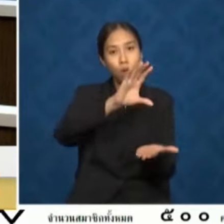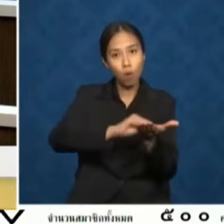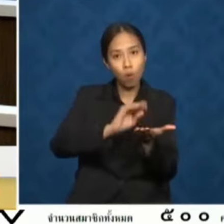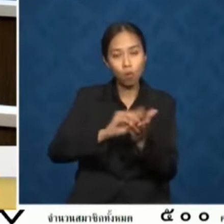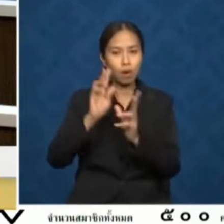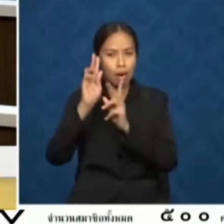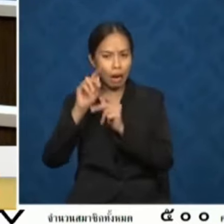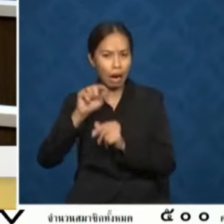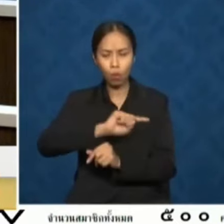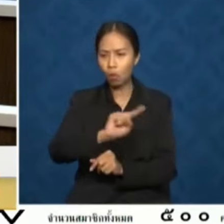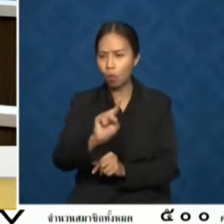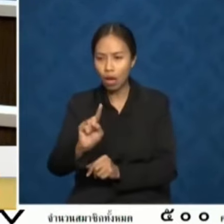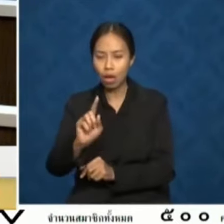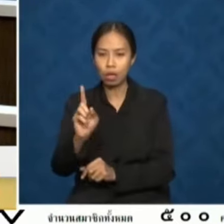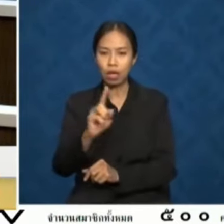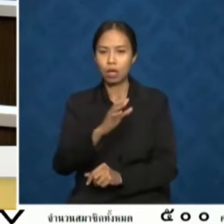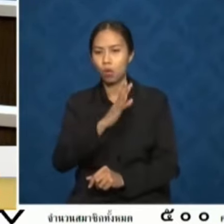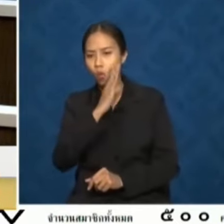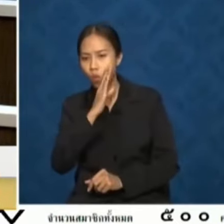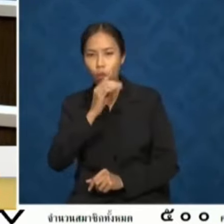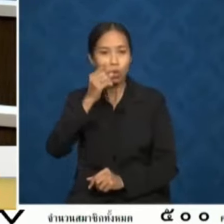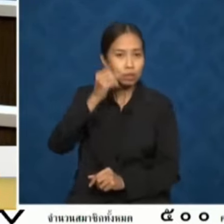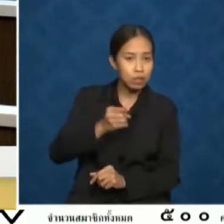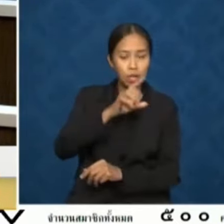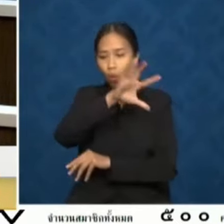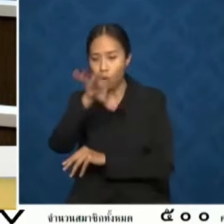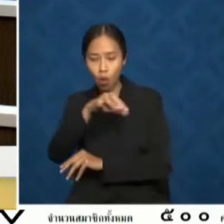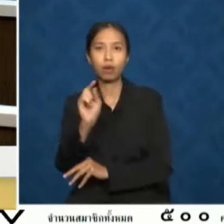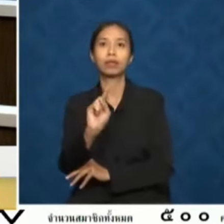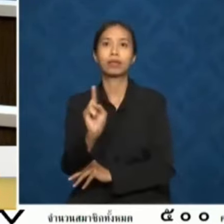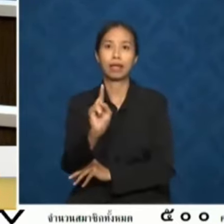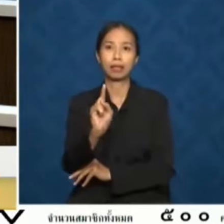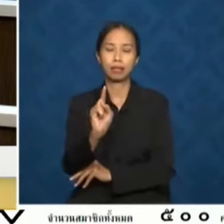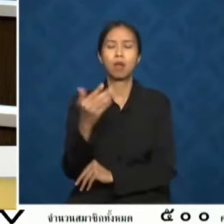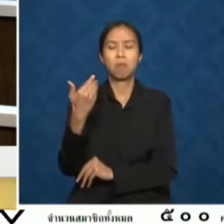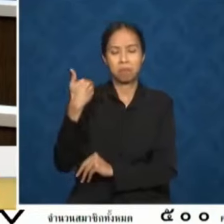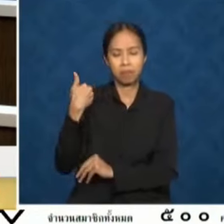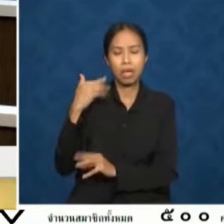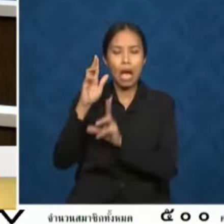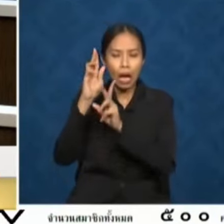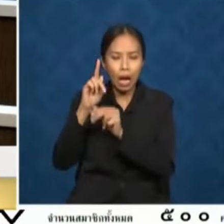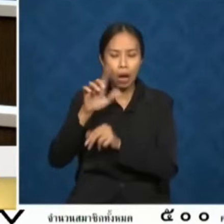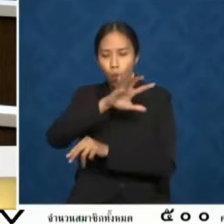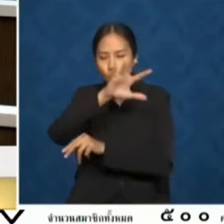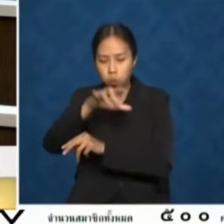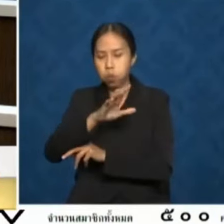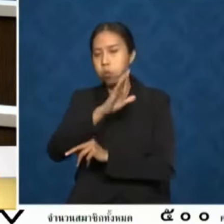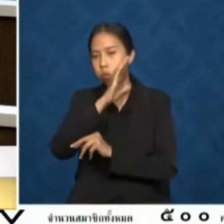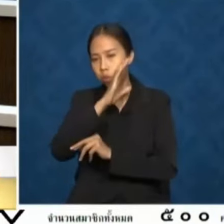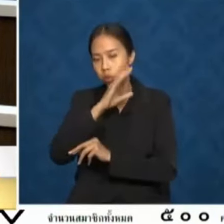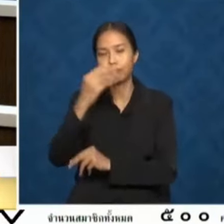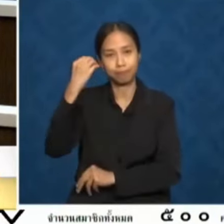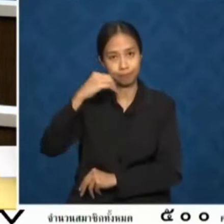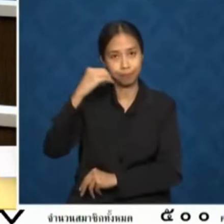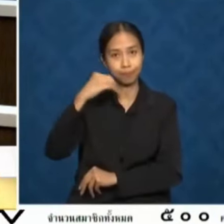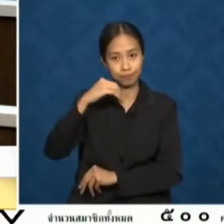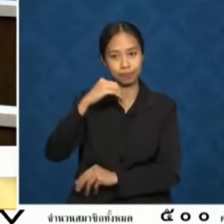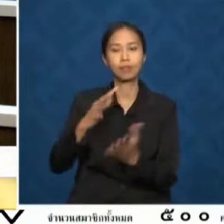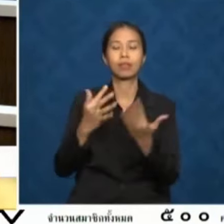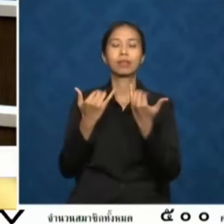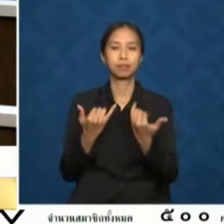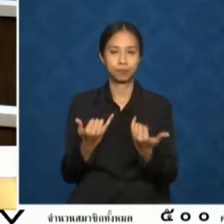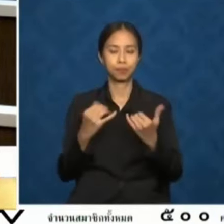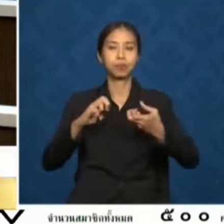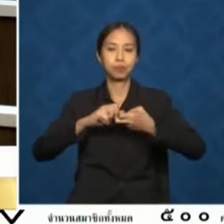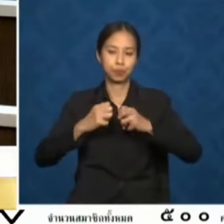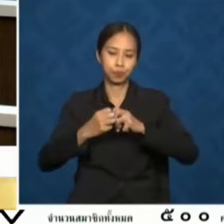ไม่รู้อันไหนจริงไม่รู้อันไหนเท็จและส่วนใหญ่จะเป็นข่าวเฟกเป็นใหญ่เป็นหลักนี่คือปัญหาที่เกิด